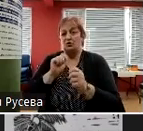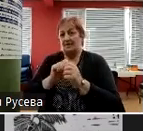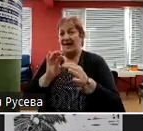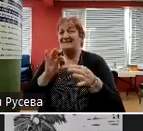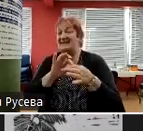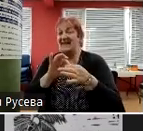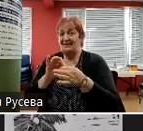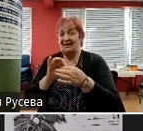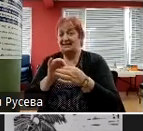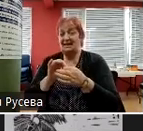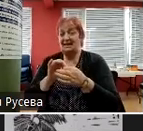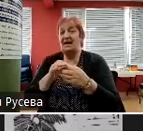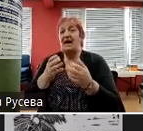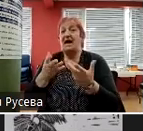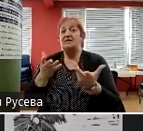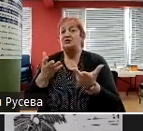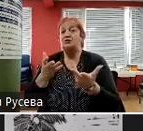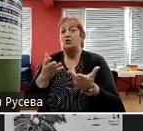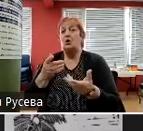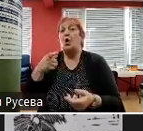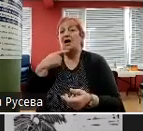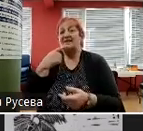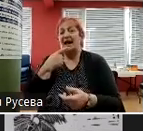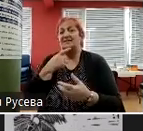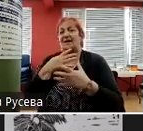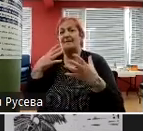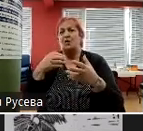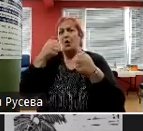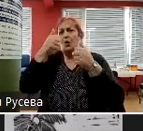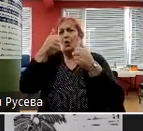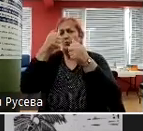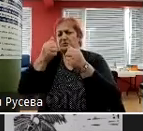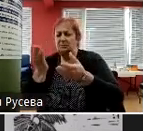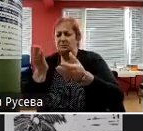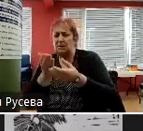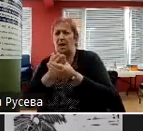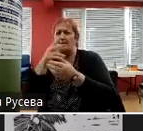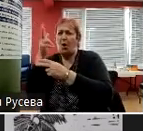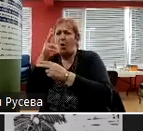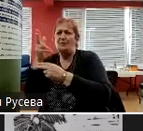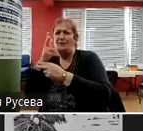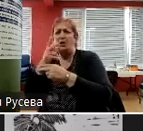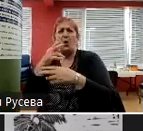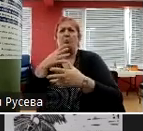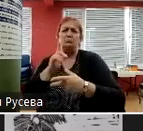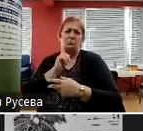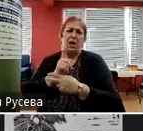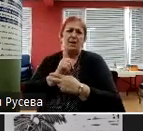връзки, защото човек карва много снимки, материал, видео и може